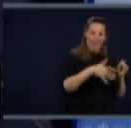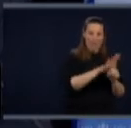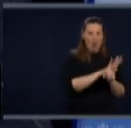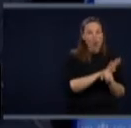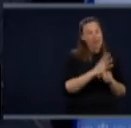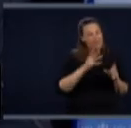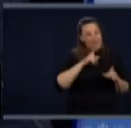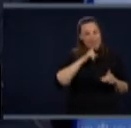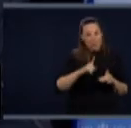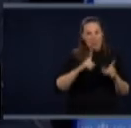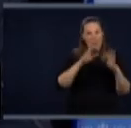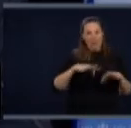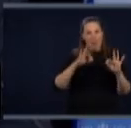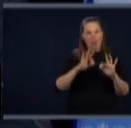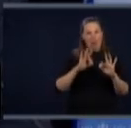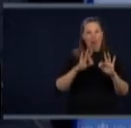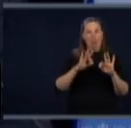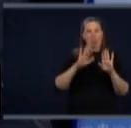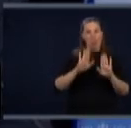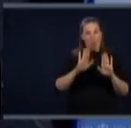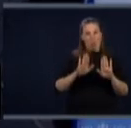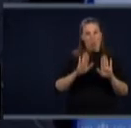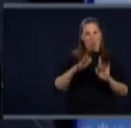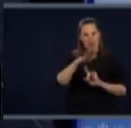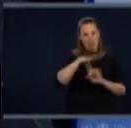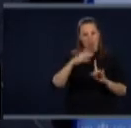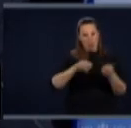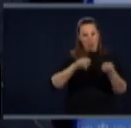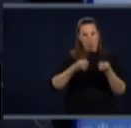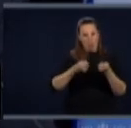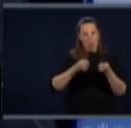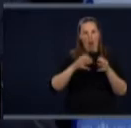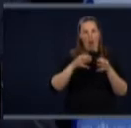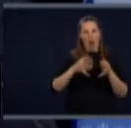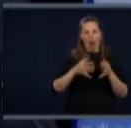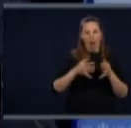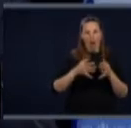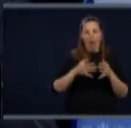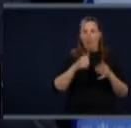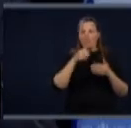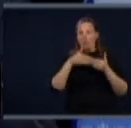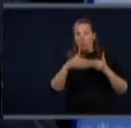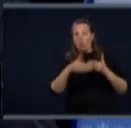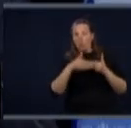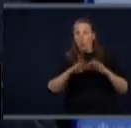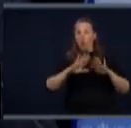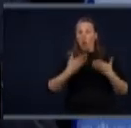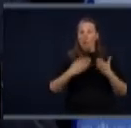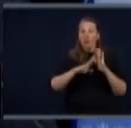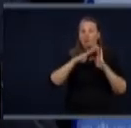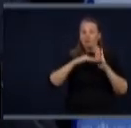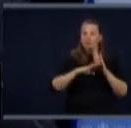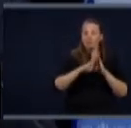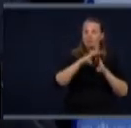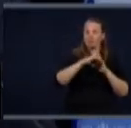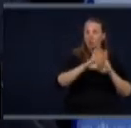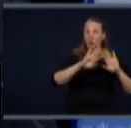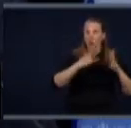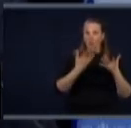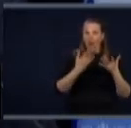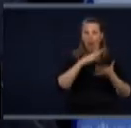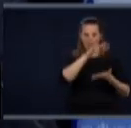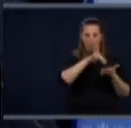il faut ralentir la situation. On va voir aussi, les prochains jours sont majeurs, comment évolue la courbe des cas à